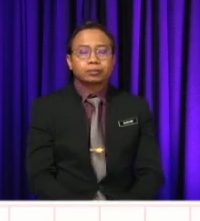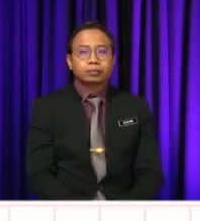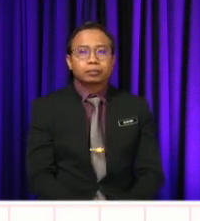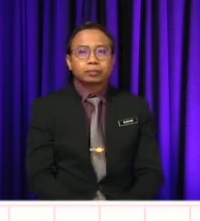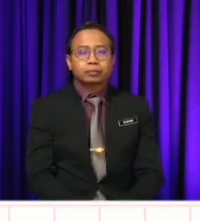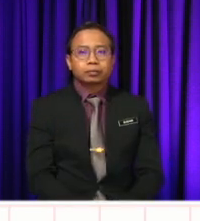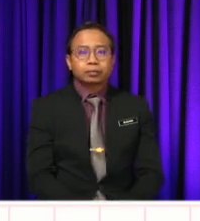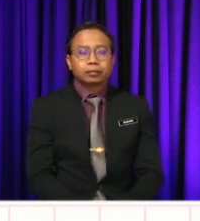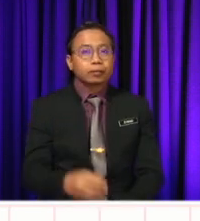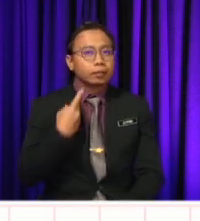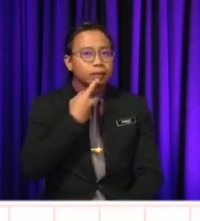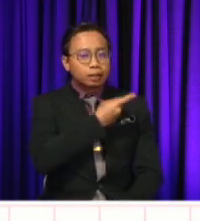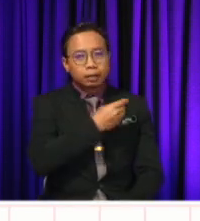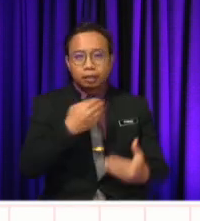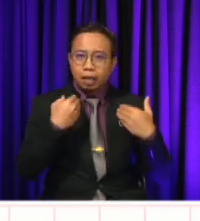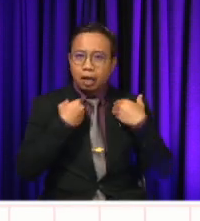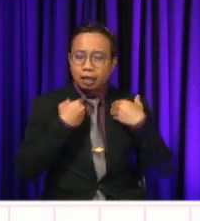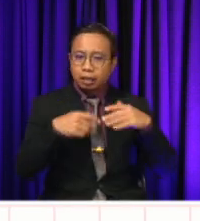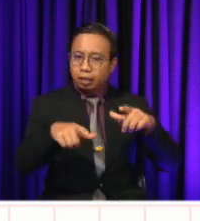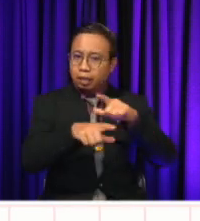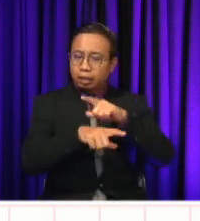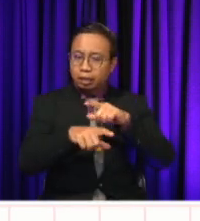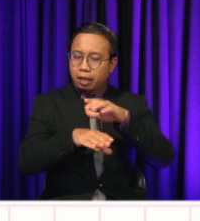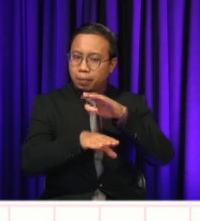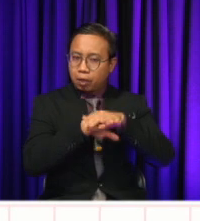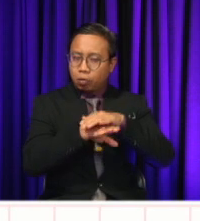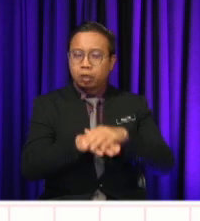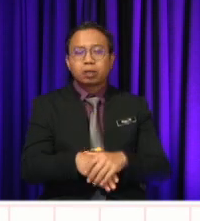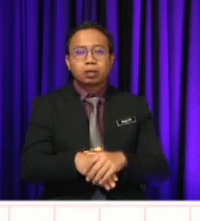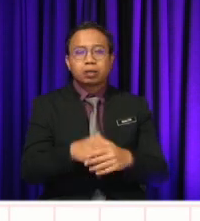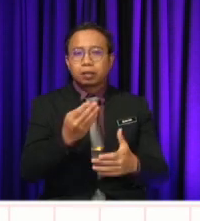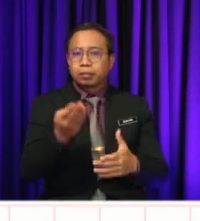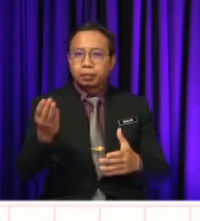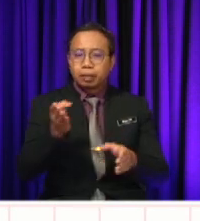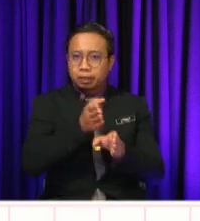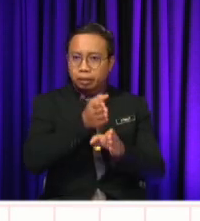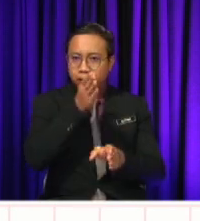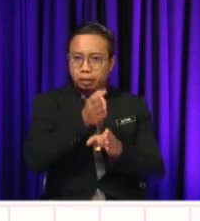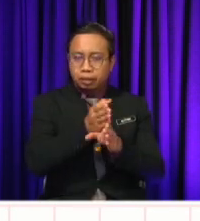meja kita ada lantai bawah komponen lantai komponen dinding